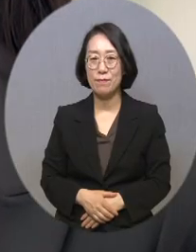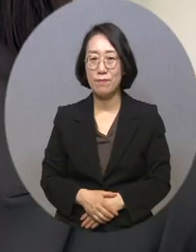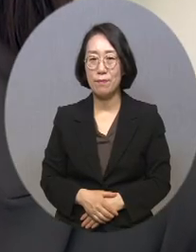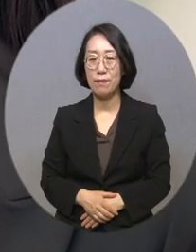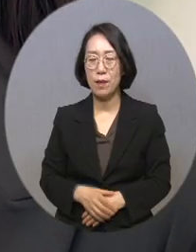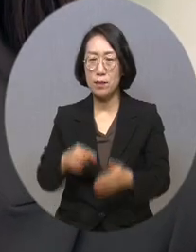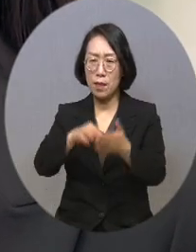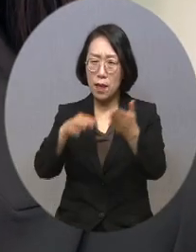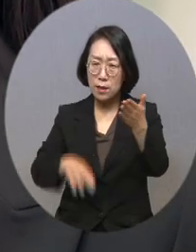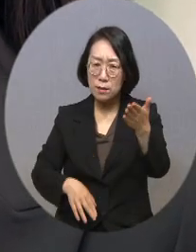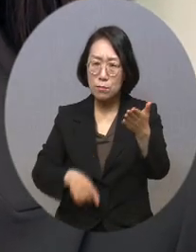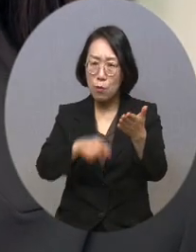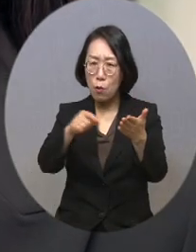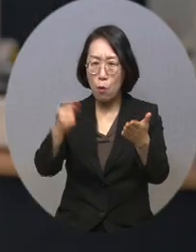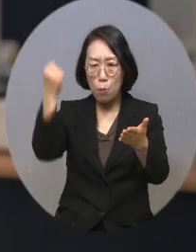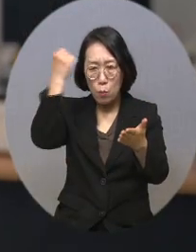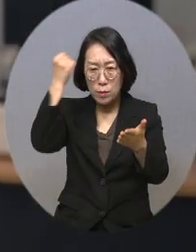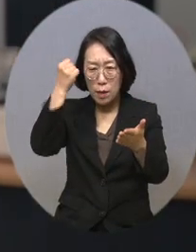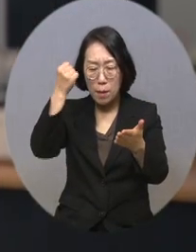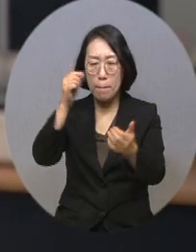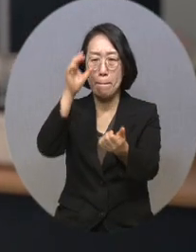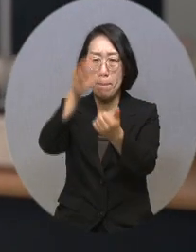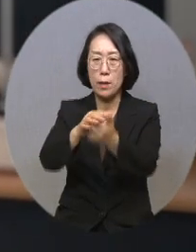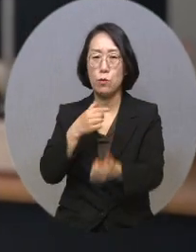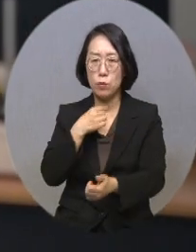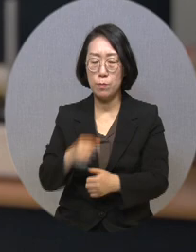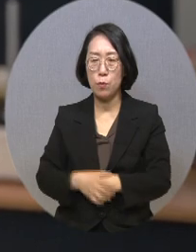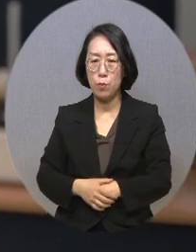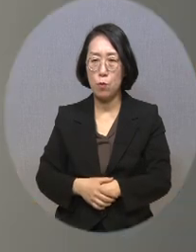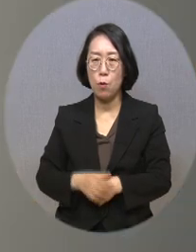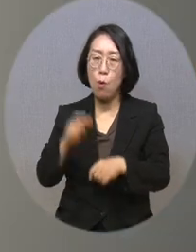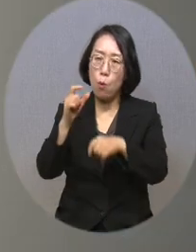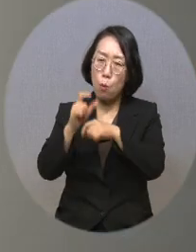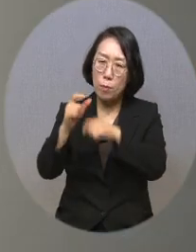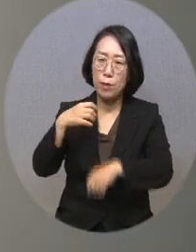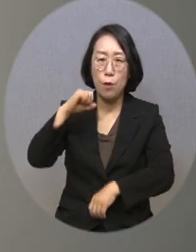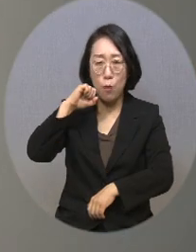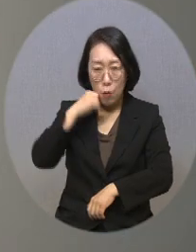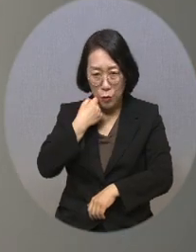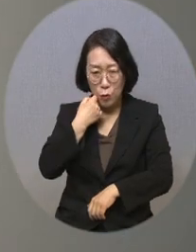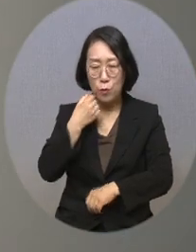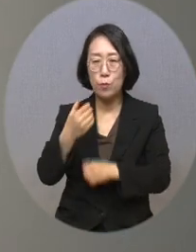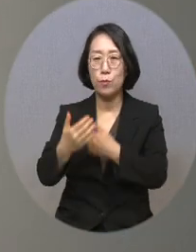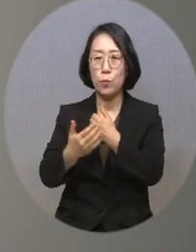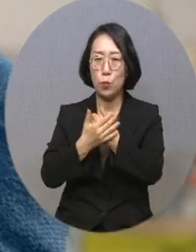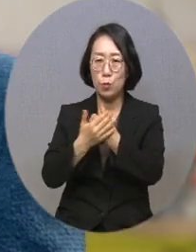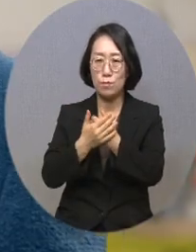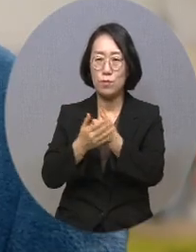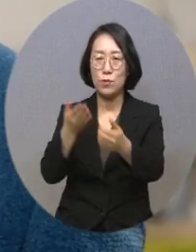복잡한 세금 문제 믿고 맡기고 싶어요. 사업자의 세무 고충을 덜어주는 든든한 파트너가